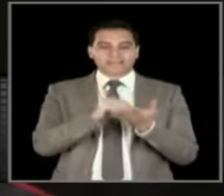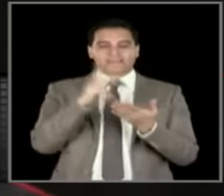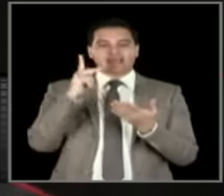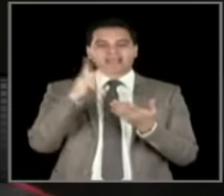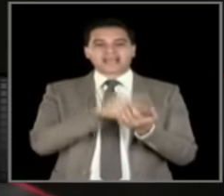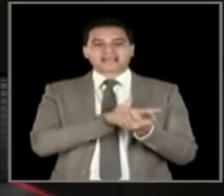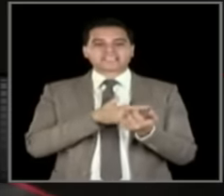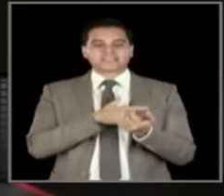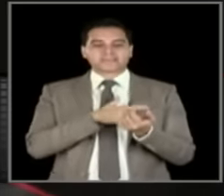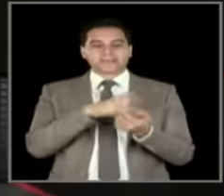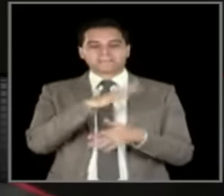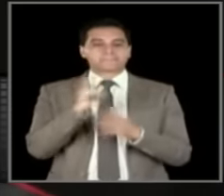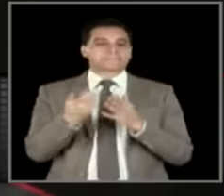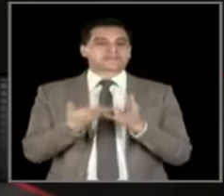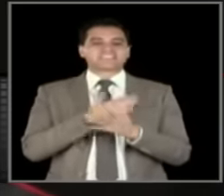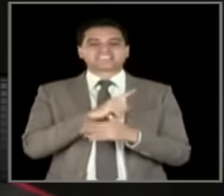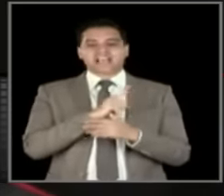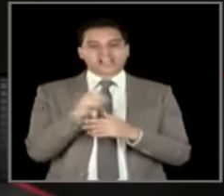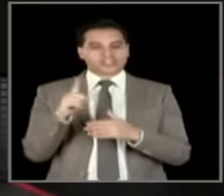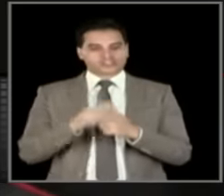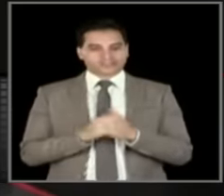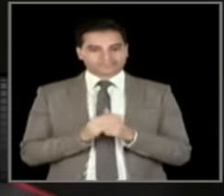كي؟ محدش يستعجل.